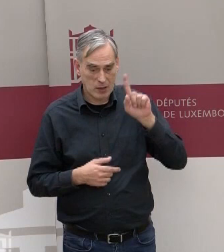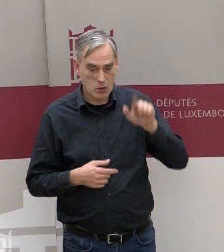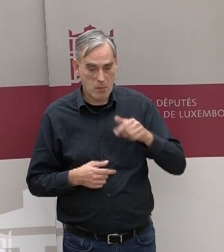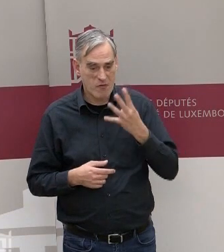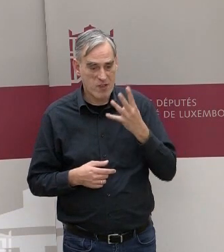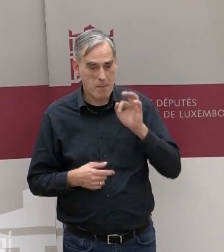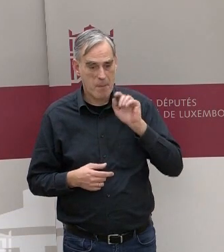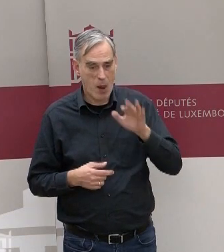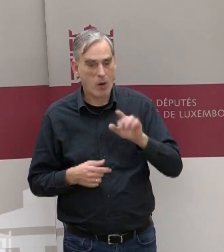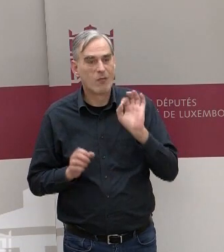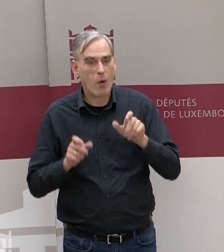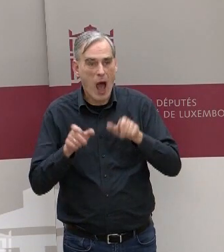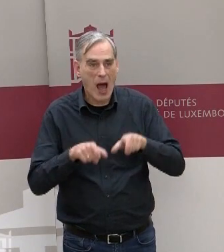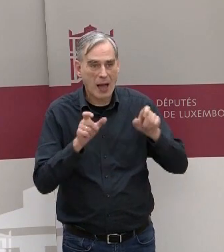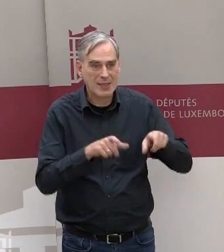Wasser vorgesehen.